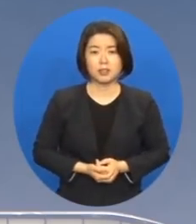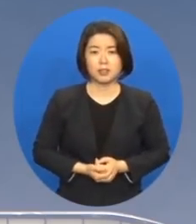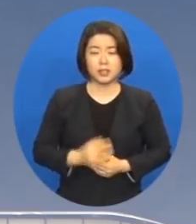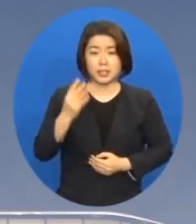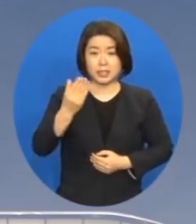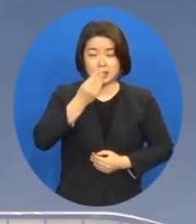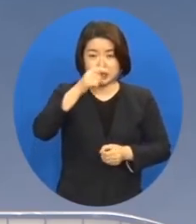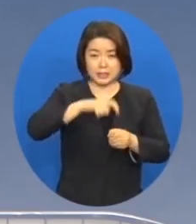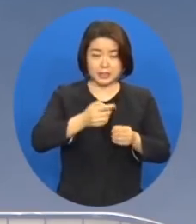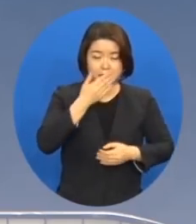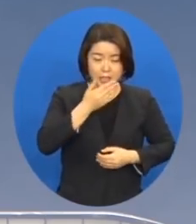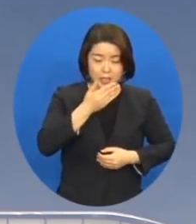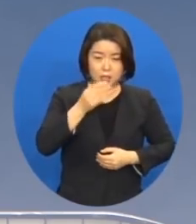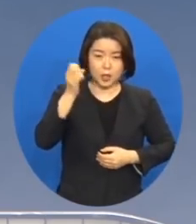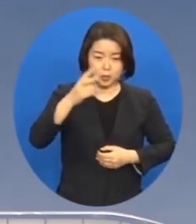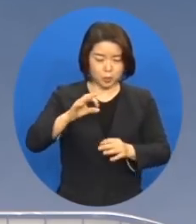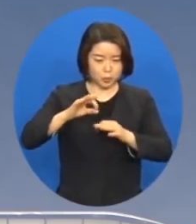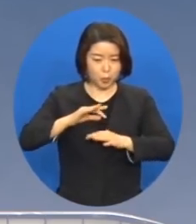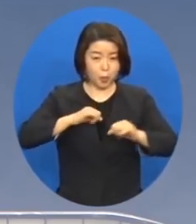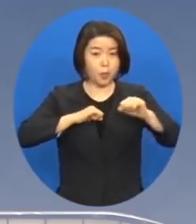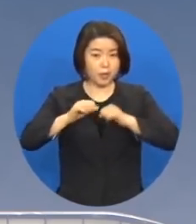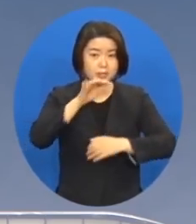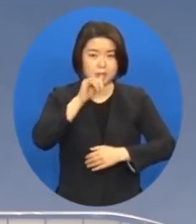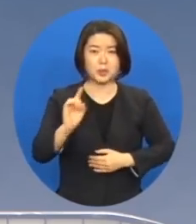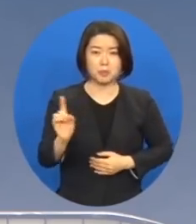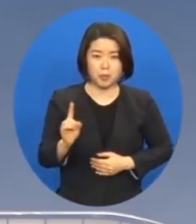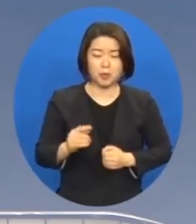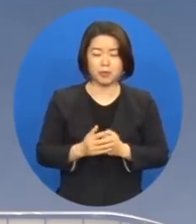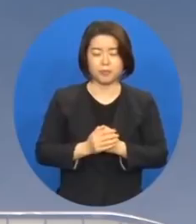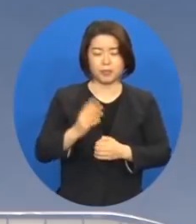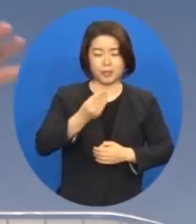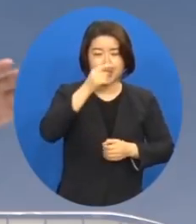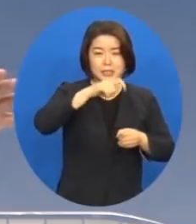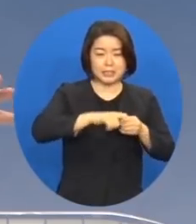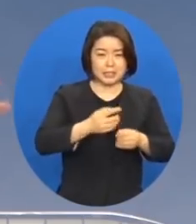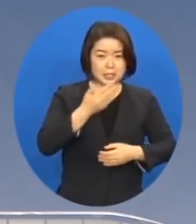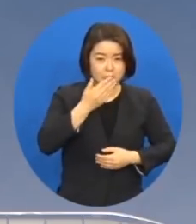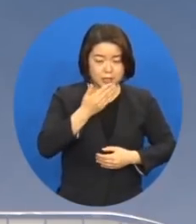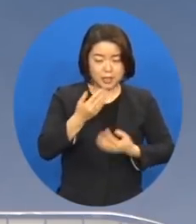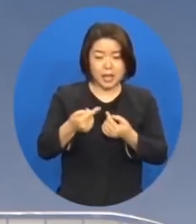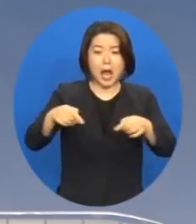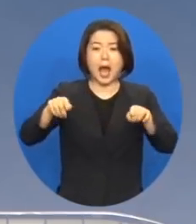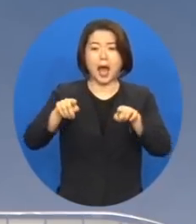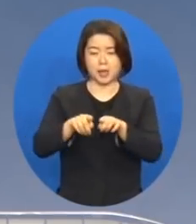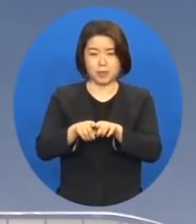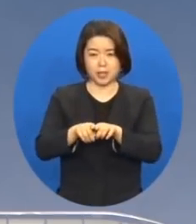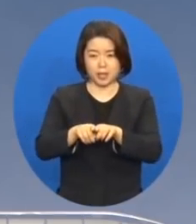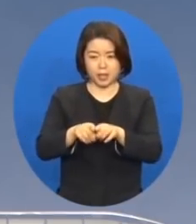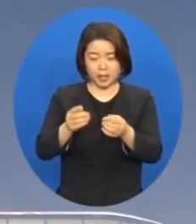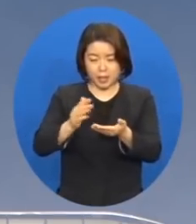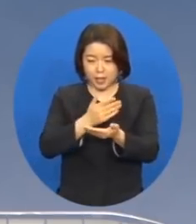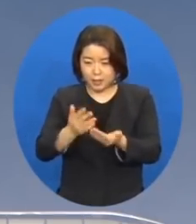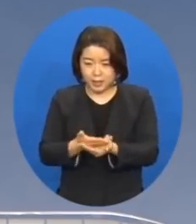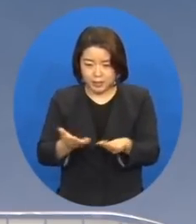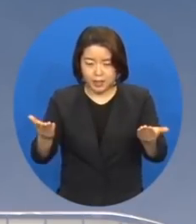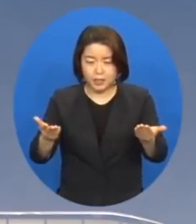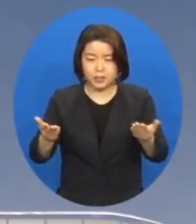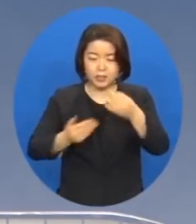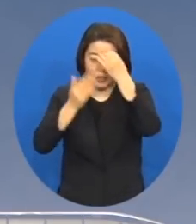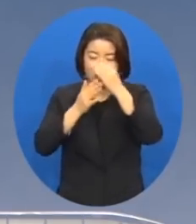성찬에는 또 놀라운 역사가 있는데 그것은 성찬을 함께 나눈 성도들끼리 한 몸이 된다는